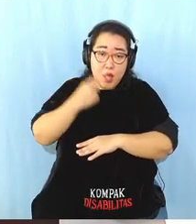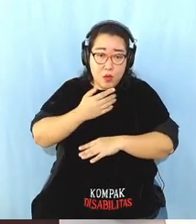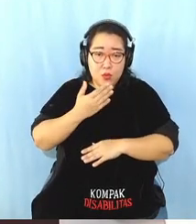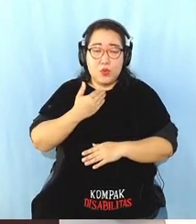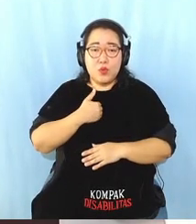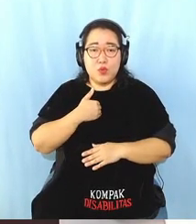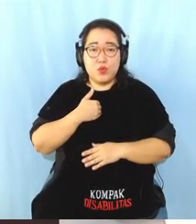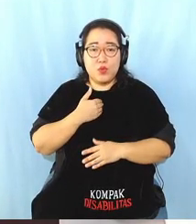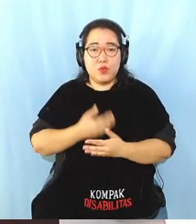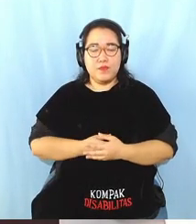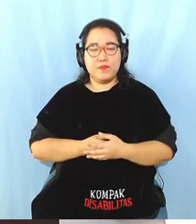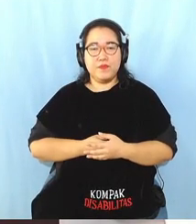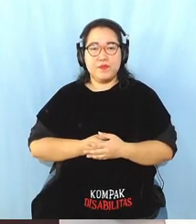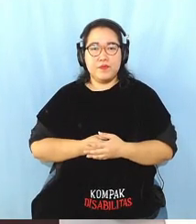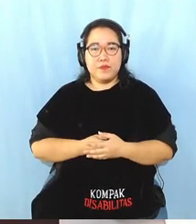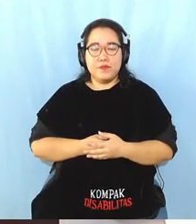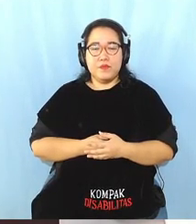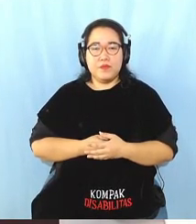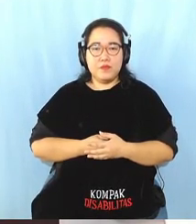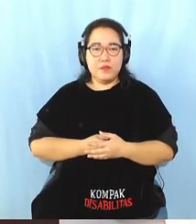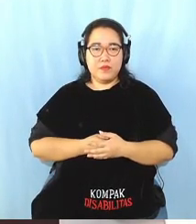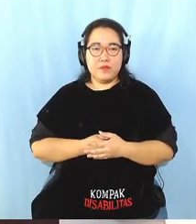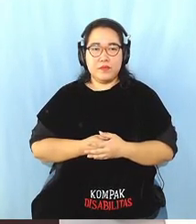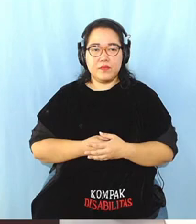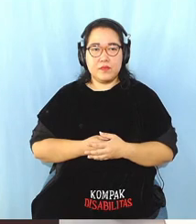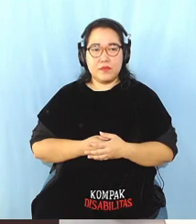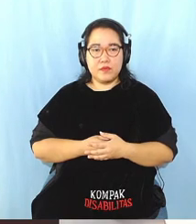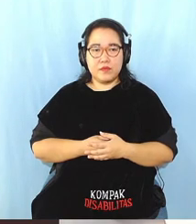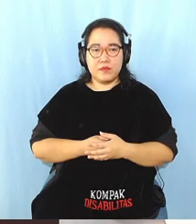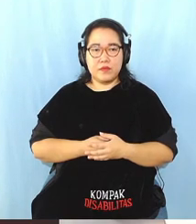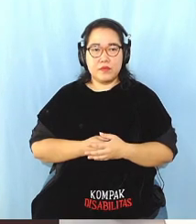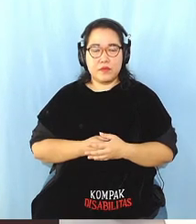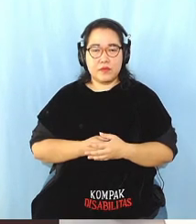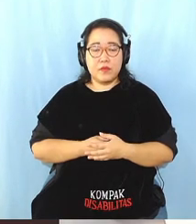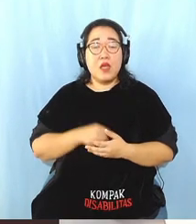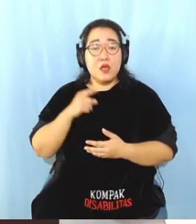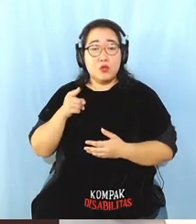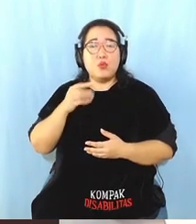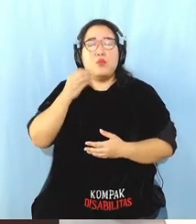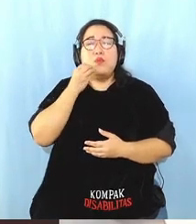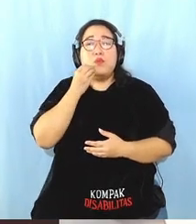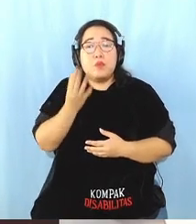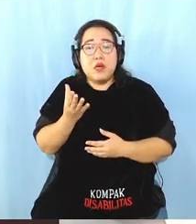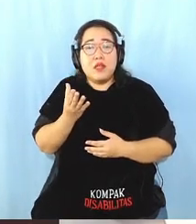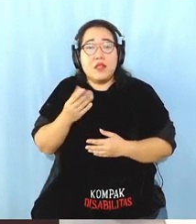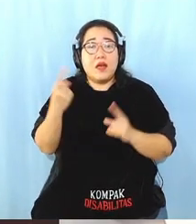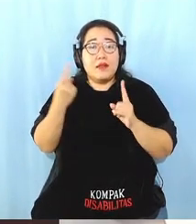Eli, Eli, lama sabaktani. Itu seruan dari